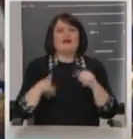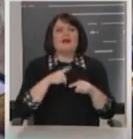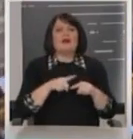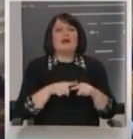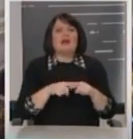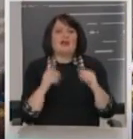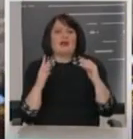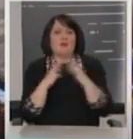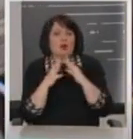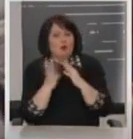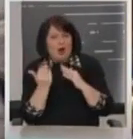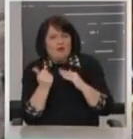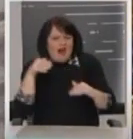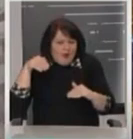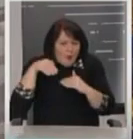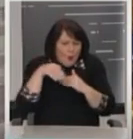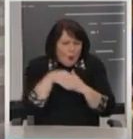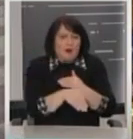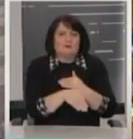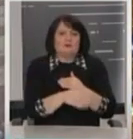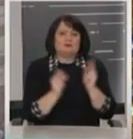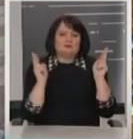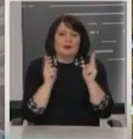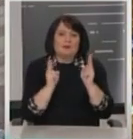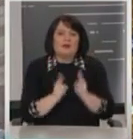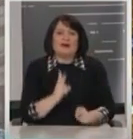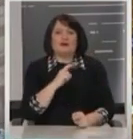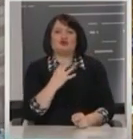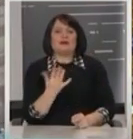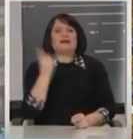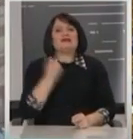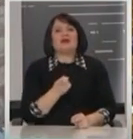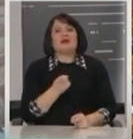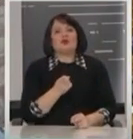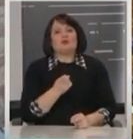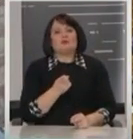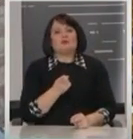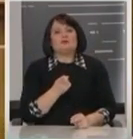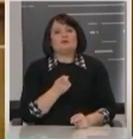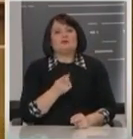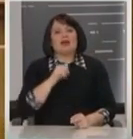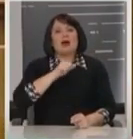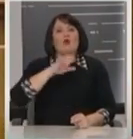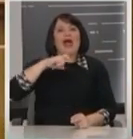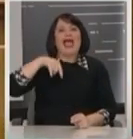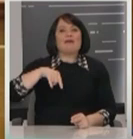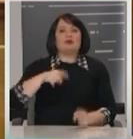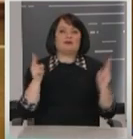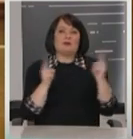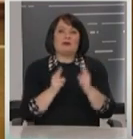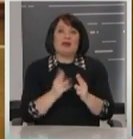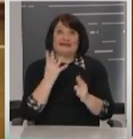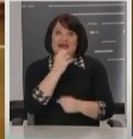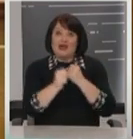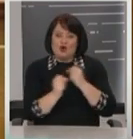σε πόλεμο ύφεση, που συρρυκνώθηκε το 25% του ακαθάριου χώρου του προϊόντος σε μια